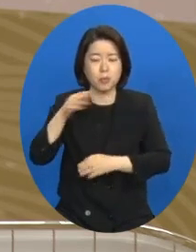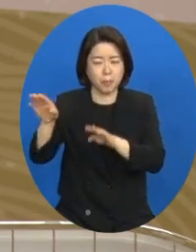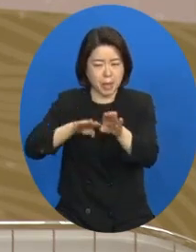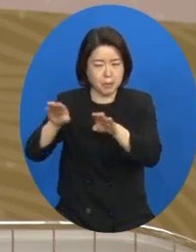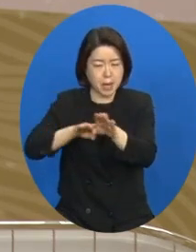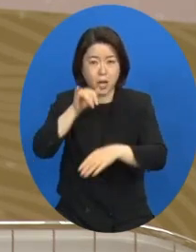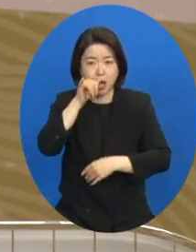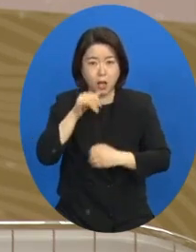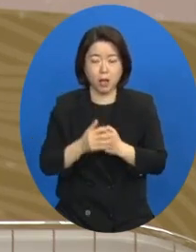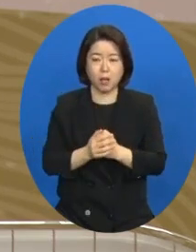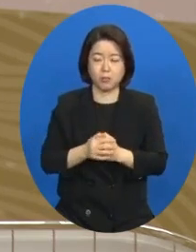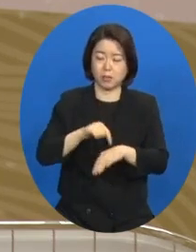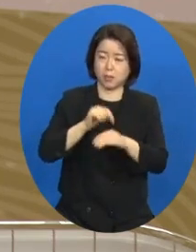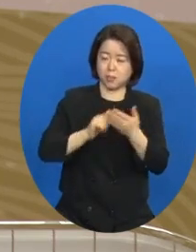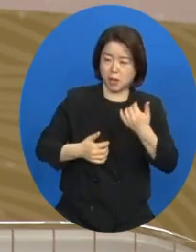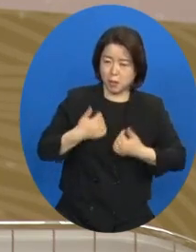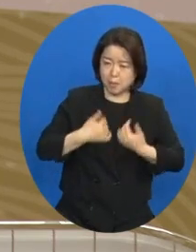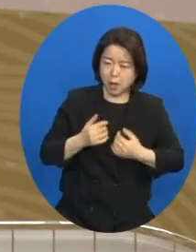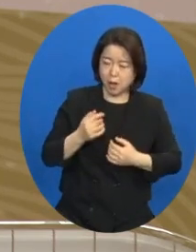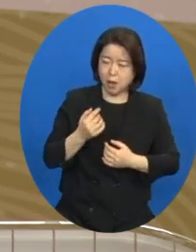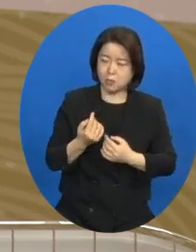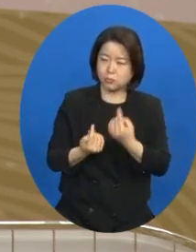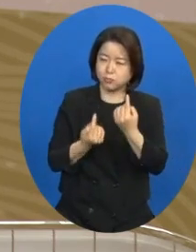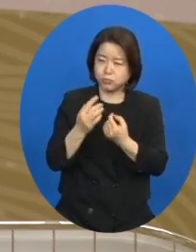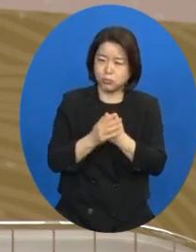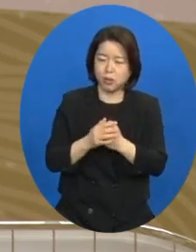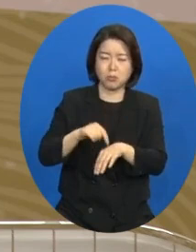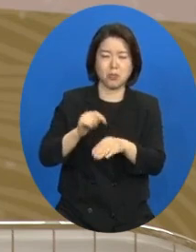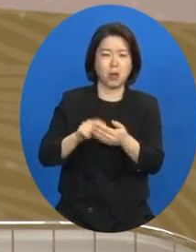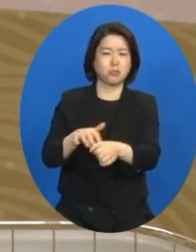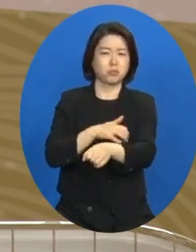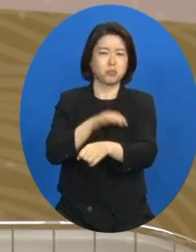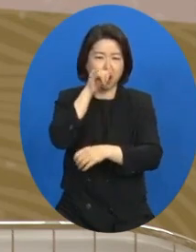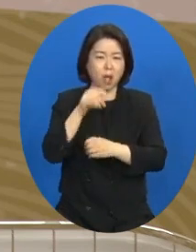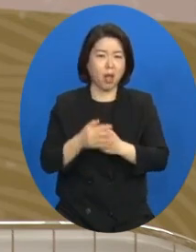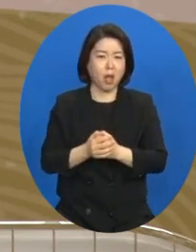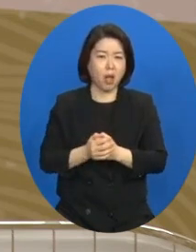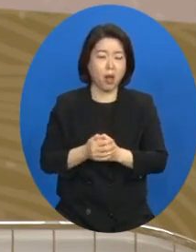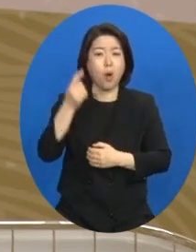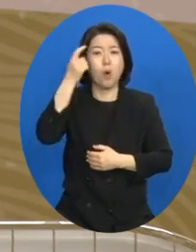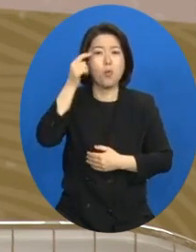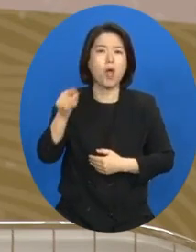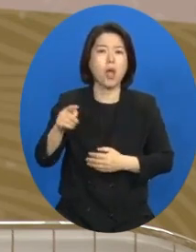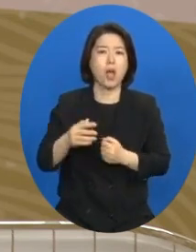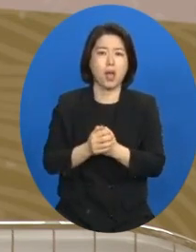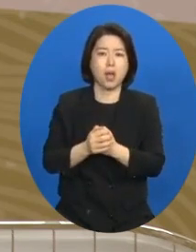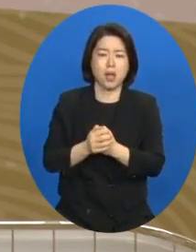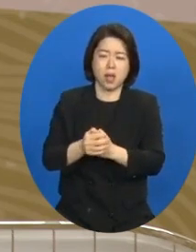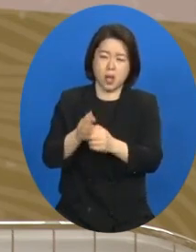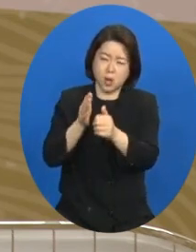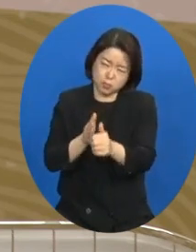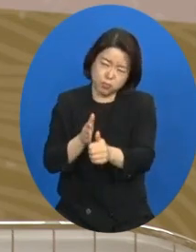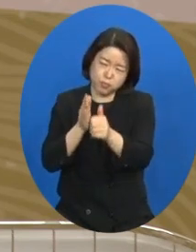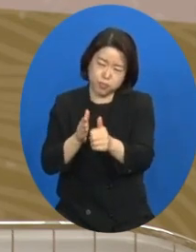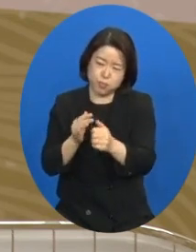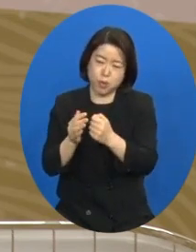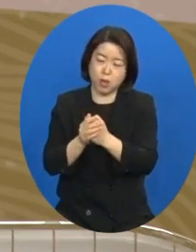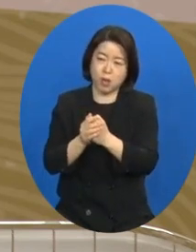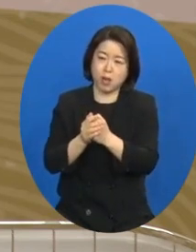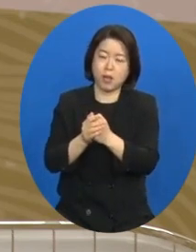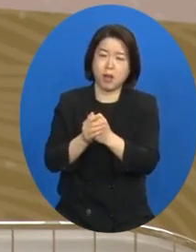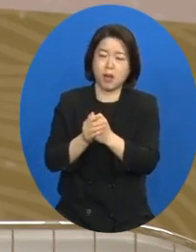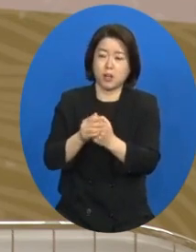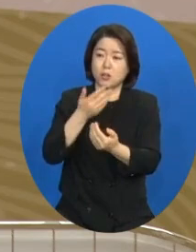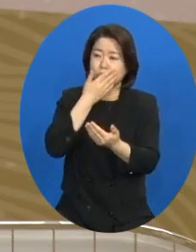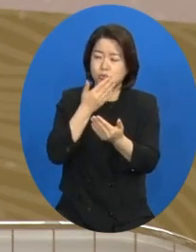근데 마음에 반가운 마음 보다는 너무 불편하더라구요 그분이 그렇게 사냥 사정을 해서 교외 중요한 직책을 맡게